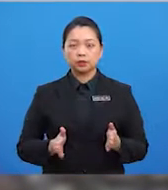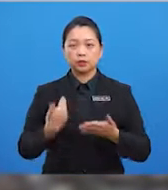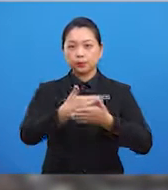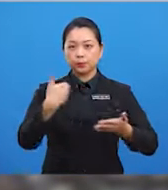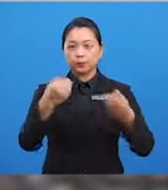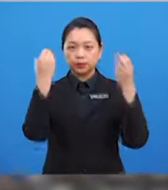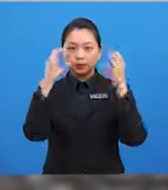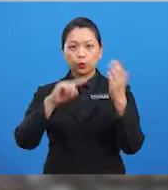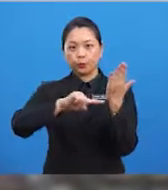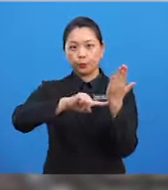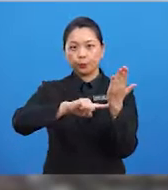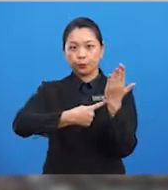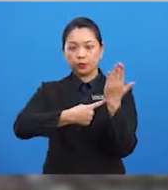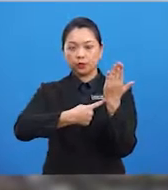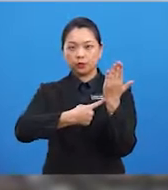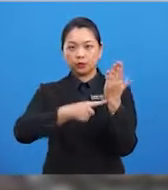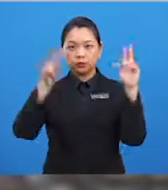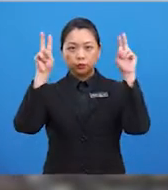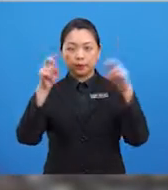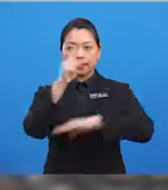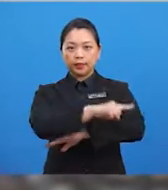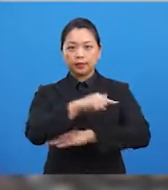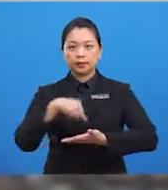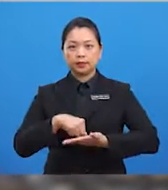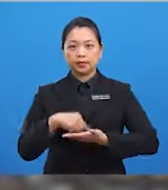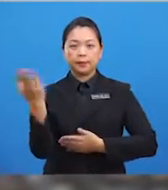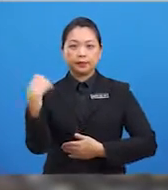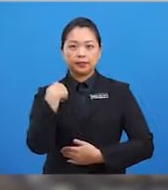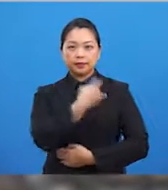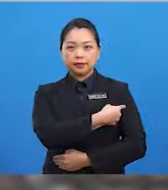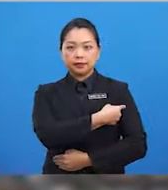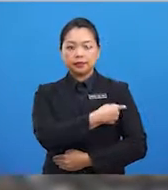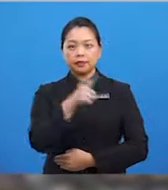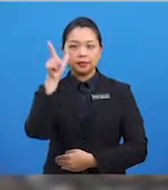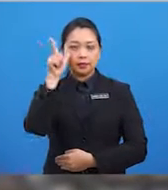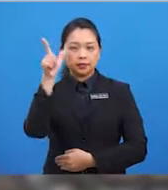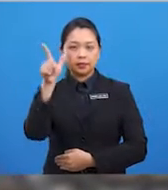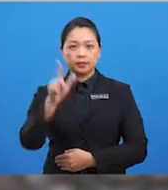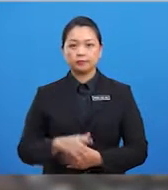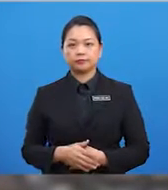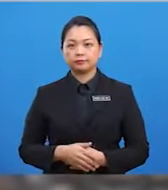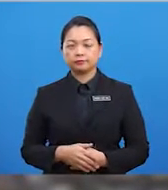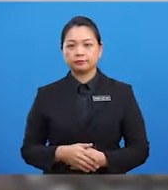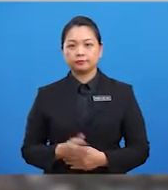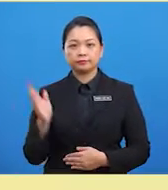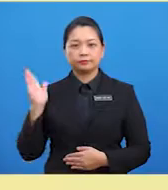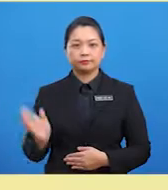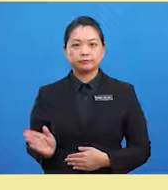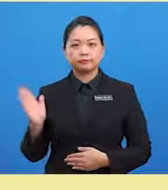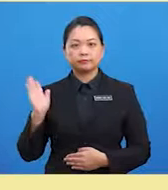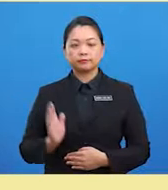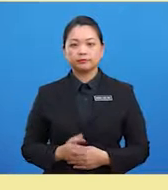Sebelum cikgu memulakan topik pada hari ini, mari kita melihat paparan seterusnya.